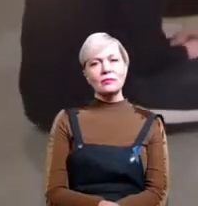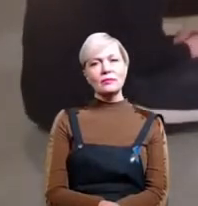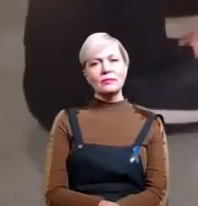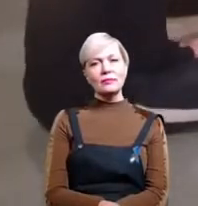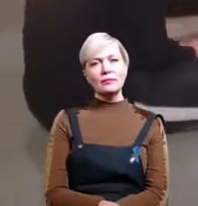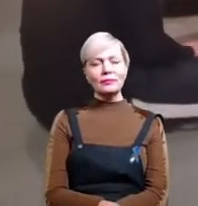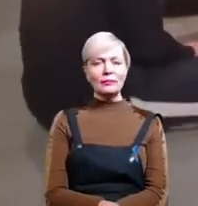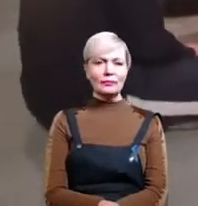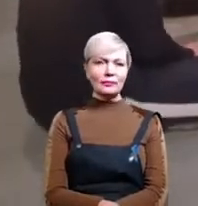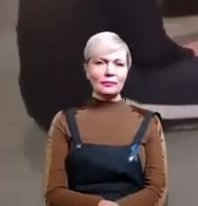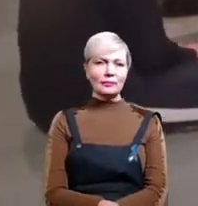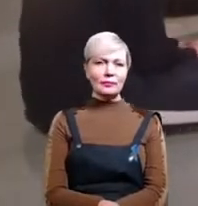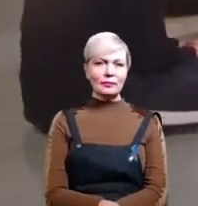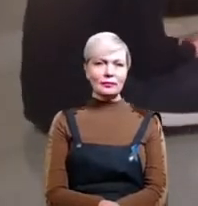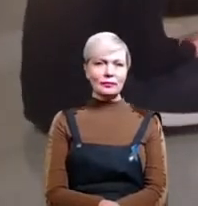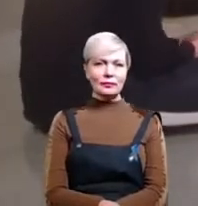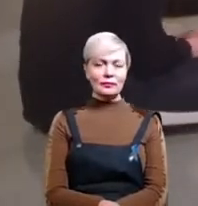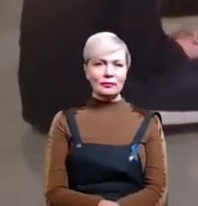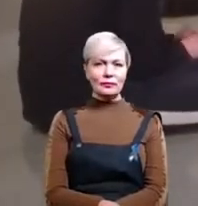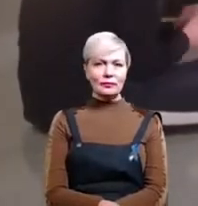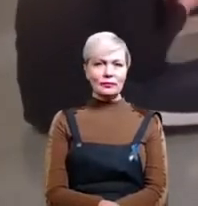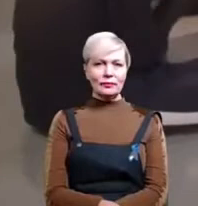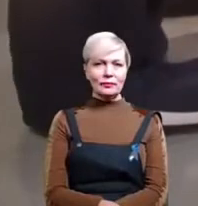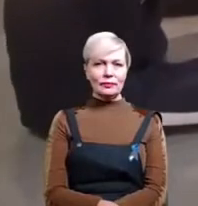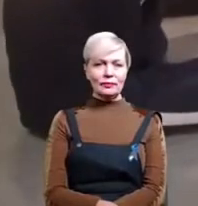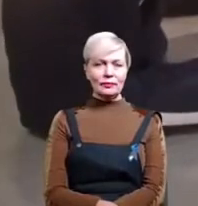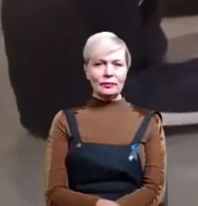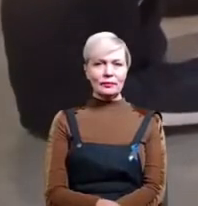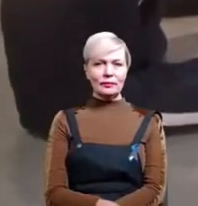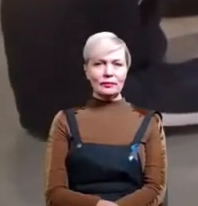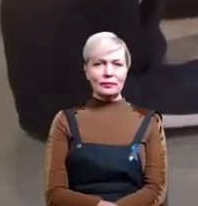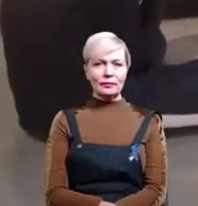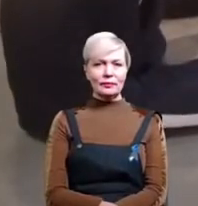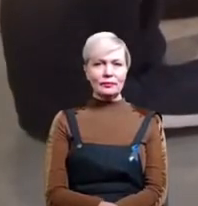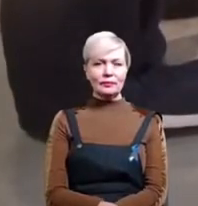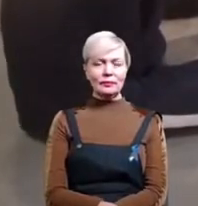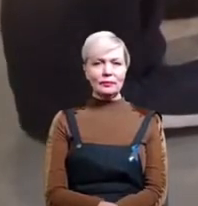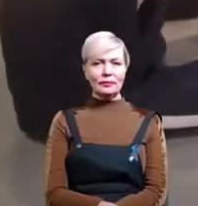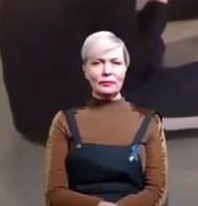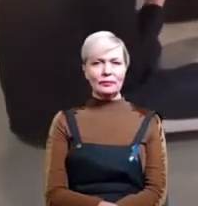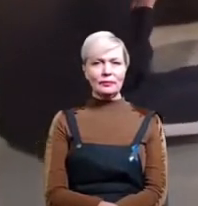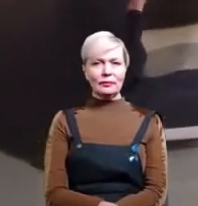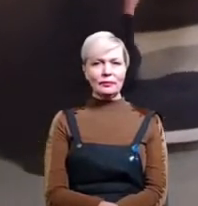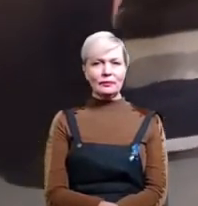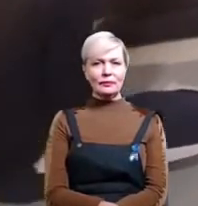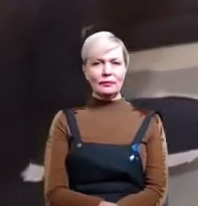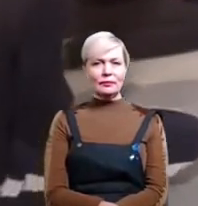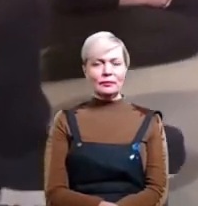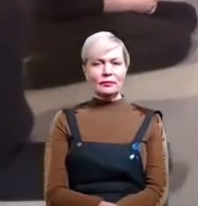Я прислухаю. Чу.